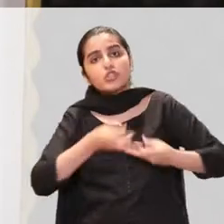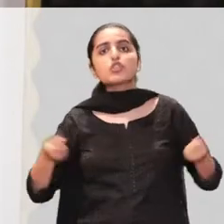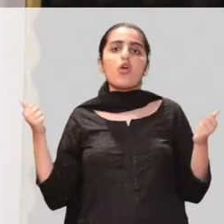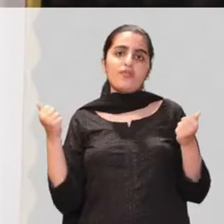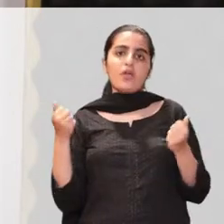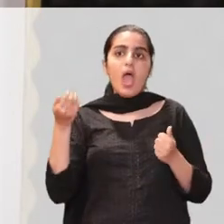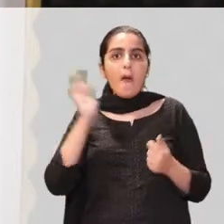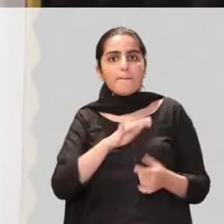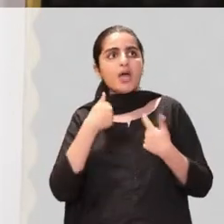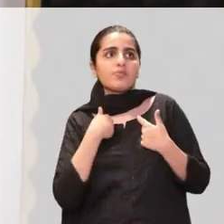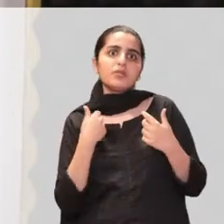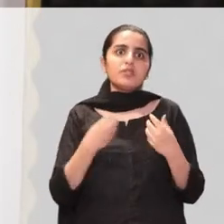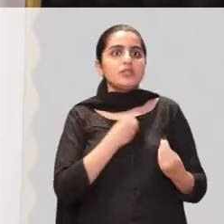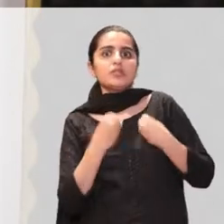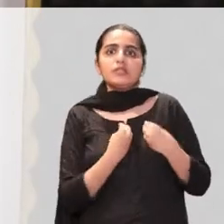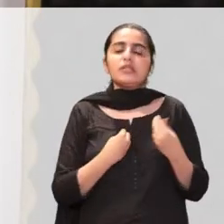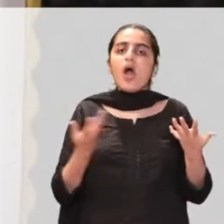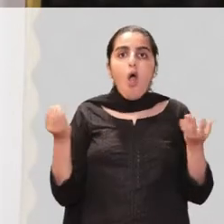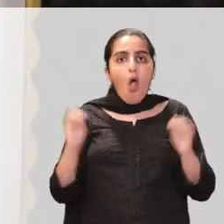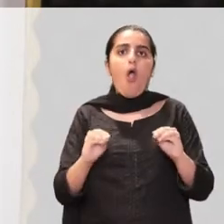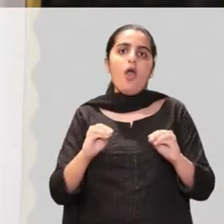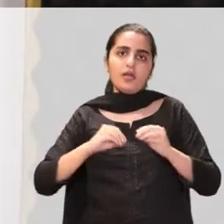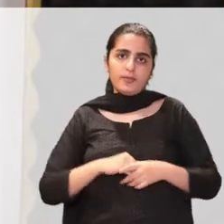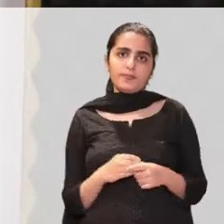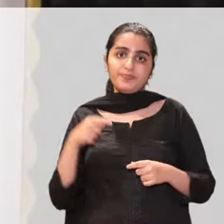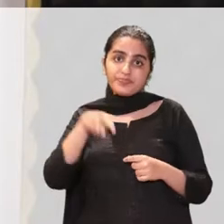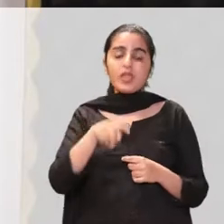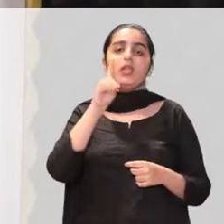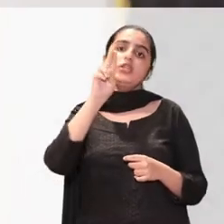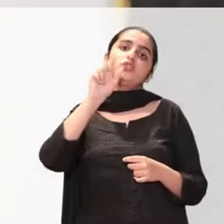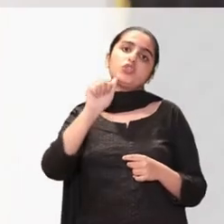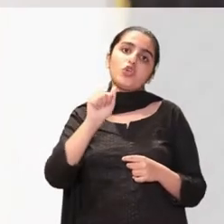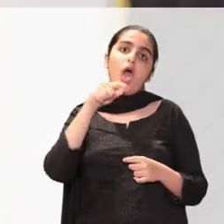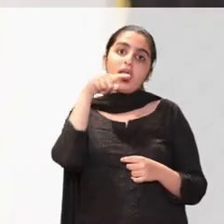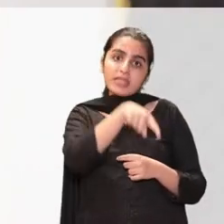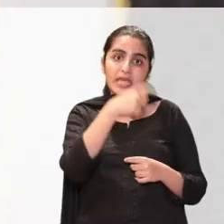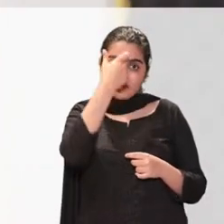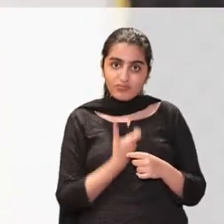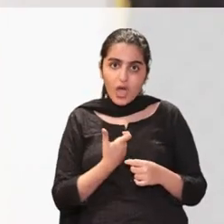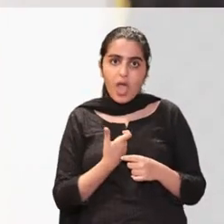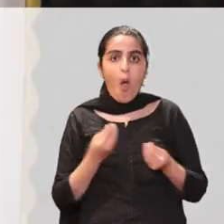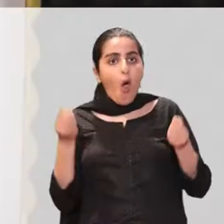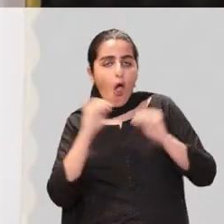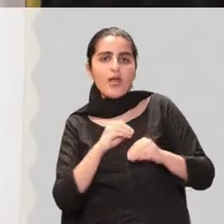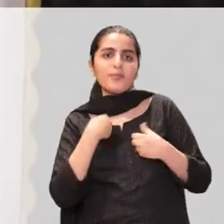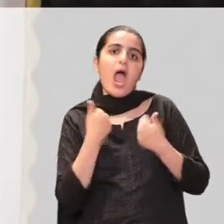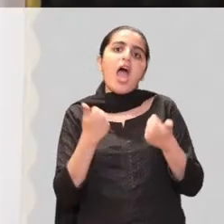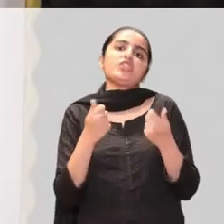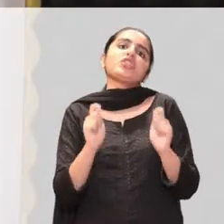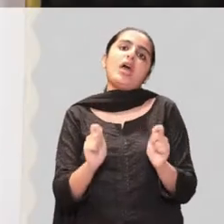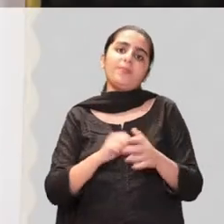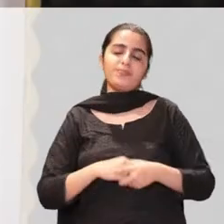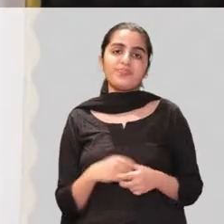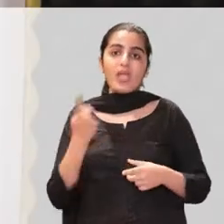फील्ड होती है अंशों के जो आपकी पर्सनैलिटी अरव तो उससे आ रही है ताकि वह एजुकेशन से नहीं रखना कि दिखना आपकी जाति एक